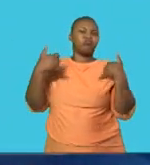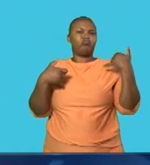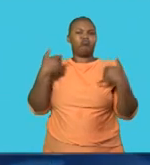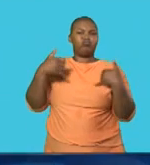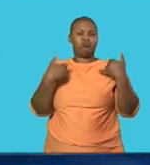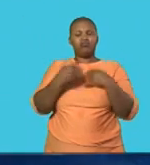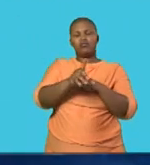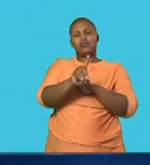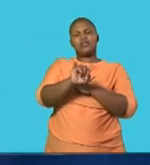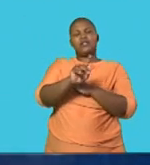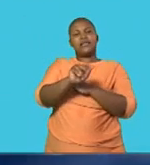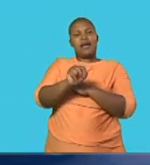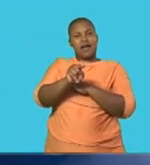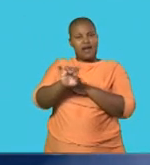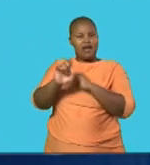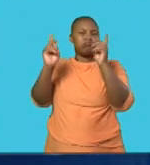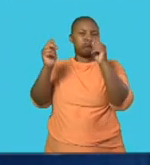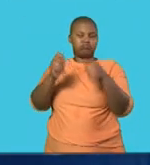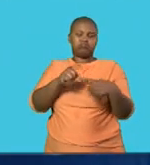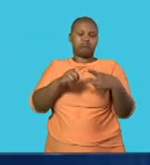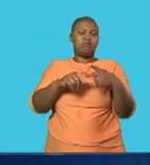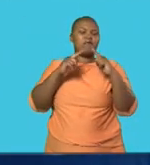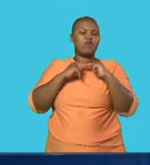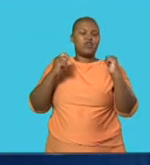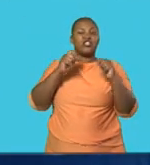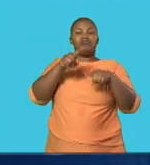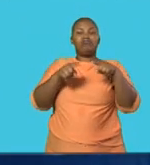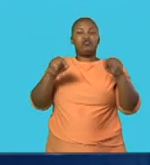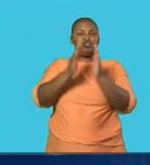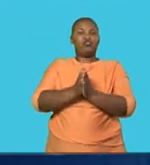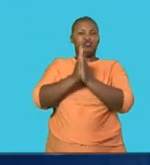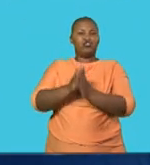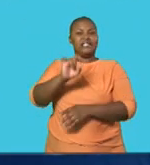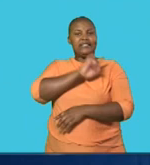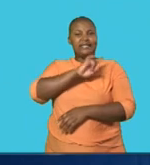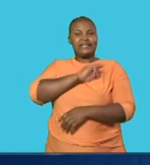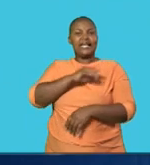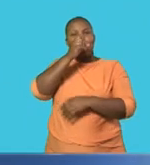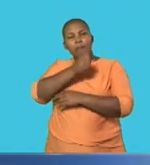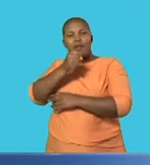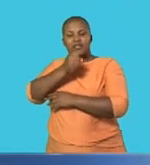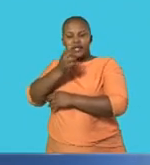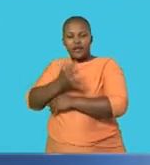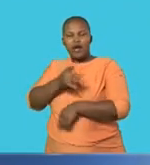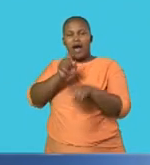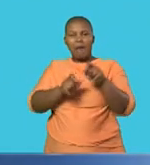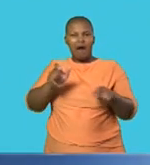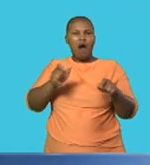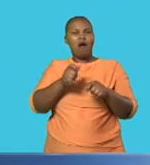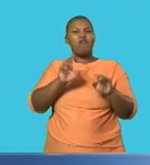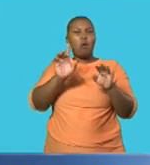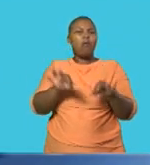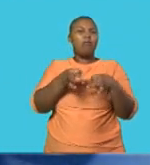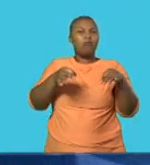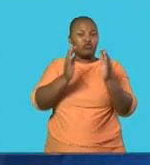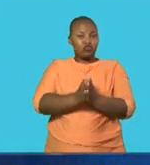Transport ebeyihambisana nabafundisi bamabandla ahlukahlukene kanye nabaculi bomculo wokholo besingathi umcimbi wesine waminyaka yonke